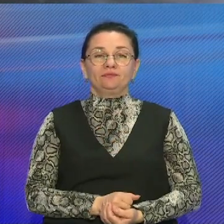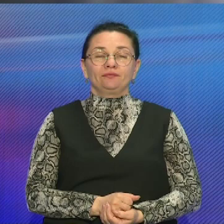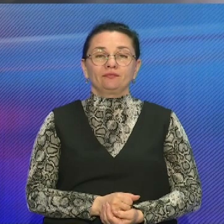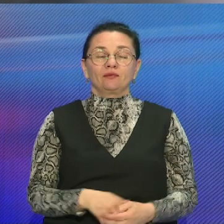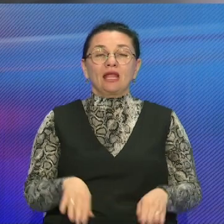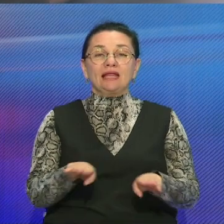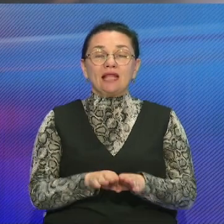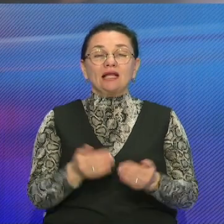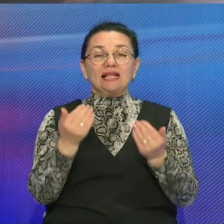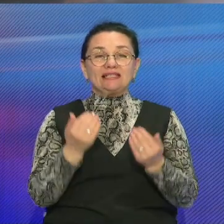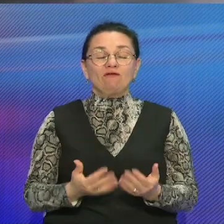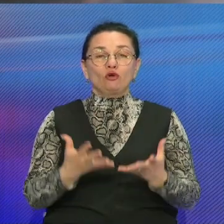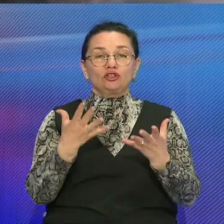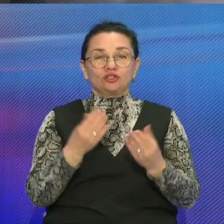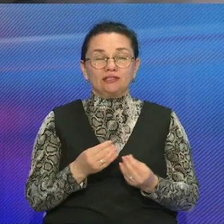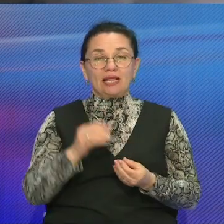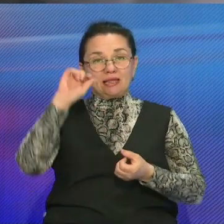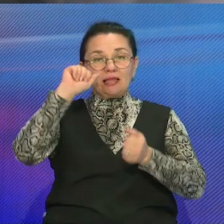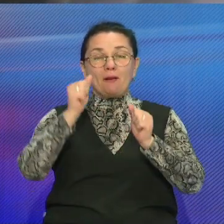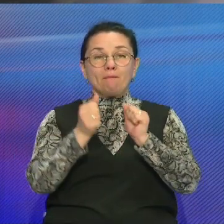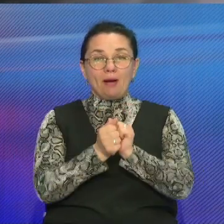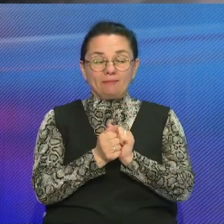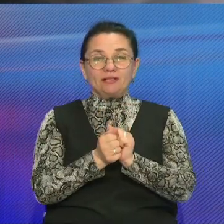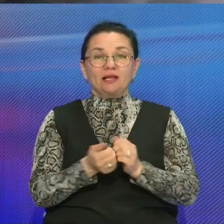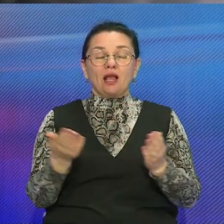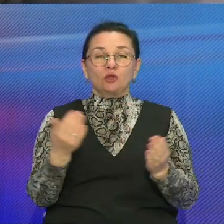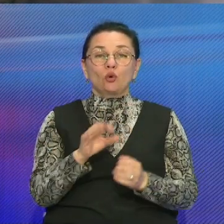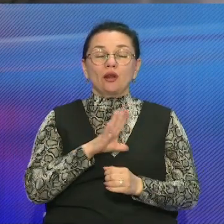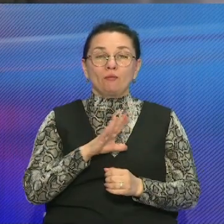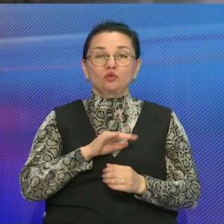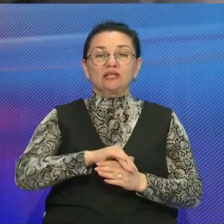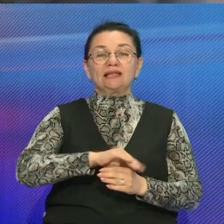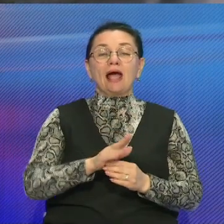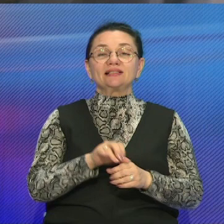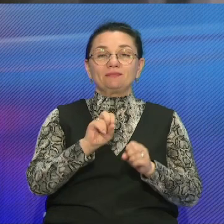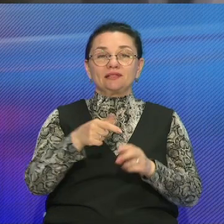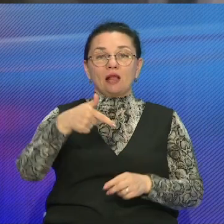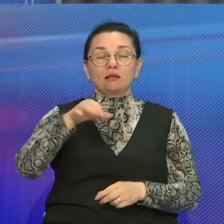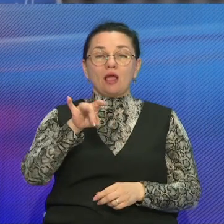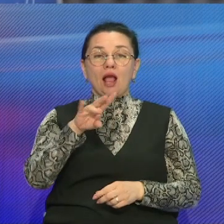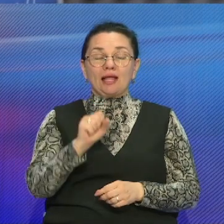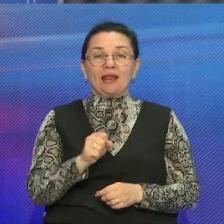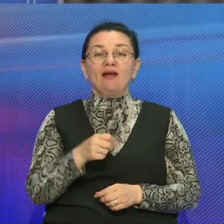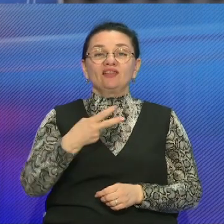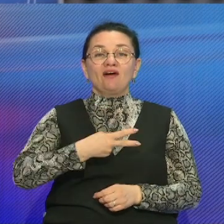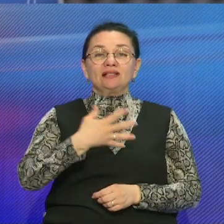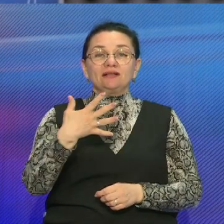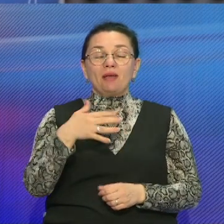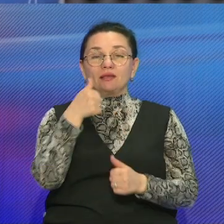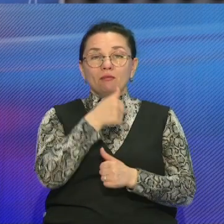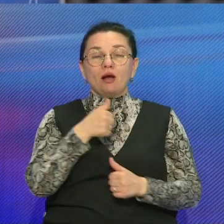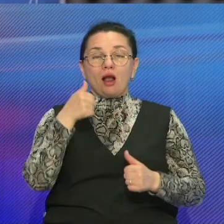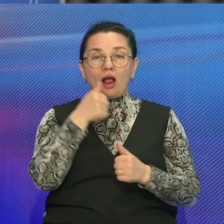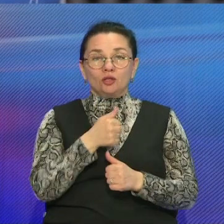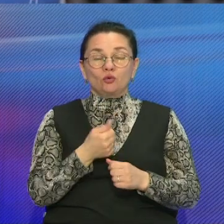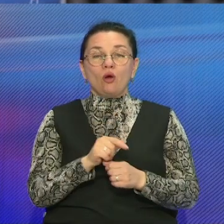Так, на сегодняшний день на помнику Москве, который будет установлен на Поклонной горе 9 мая 2025 года при уделе керовництва